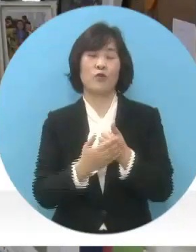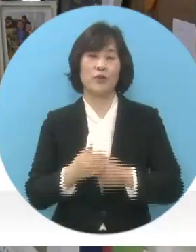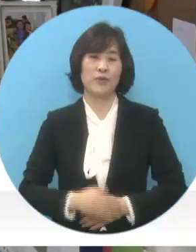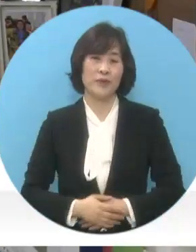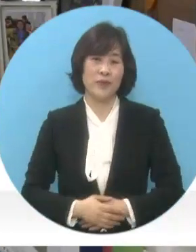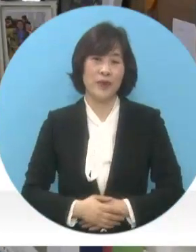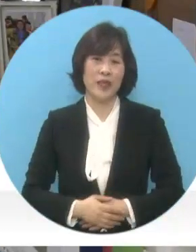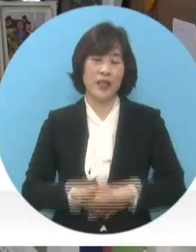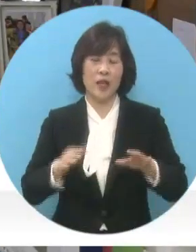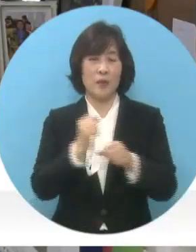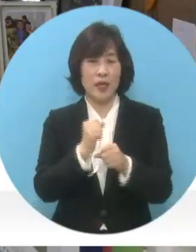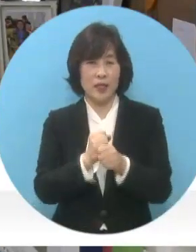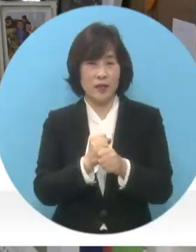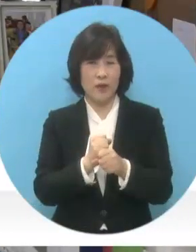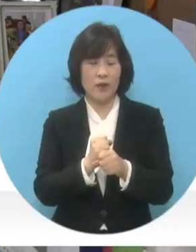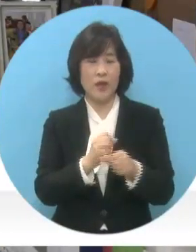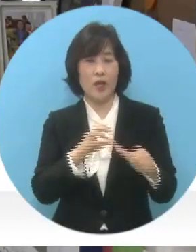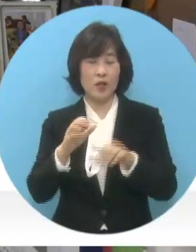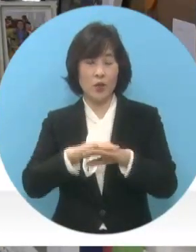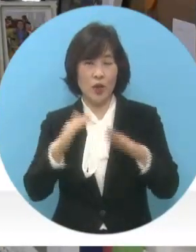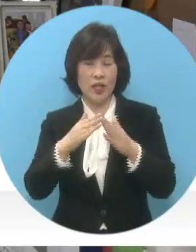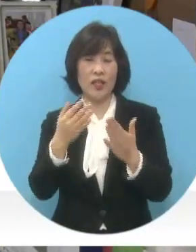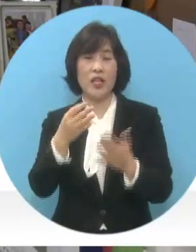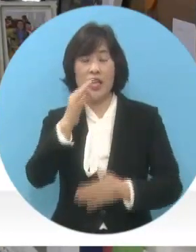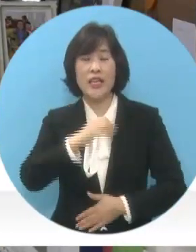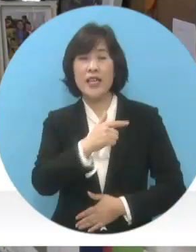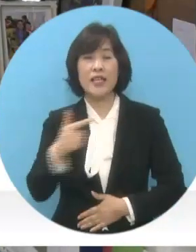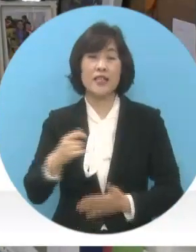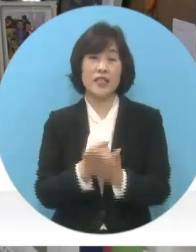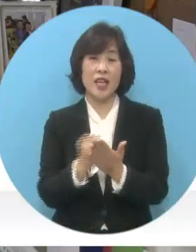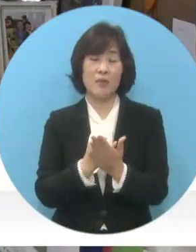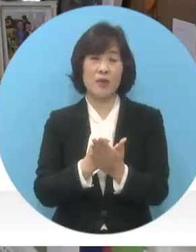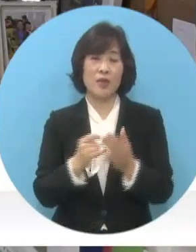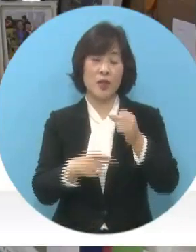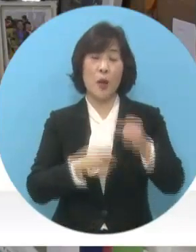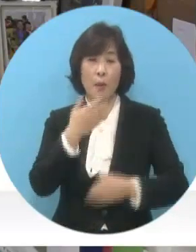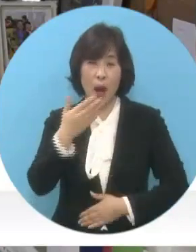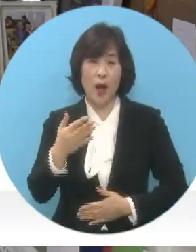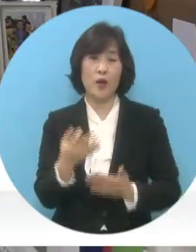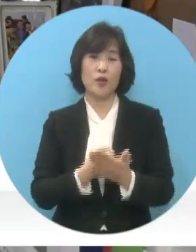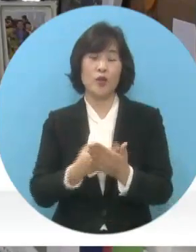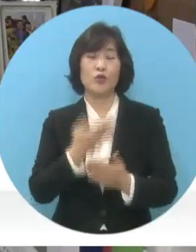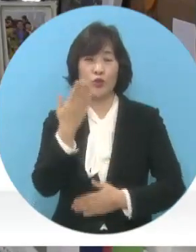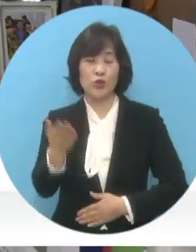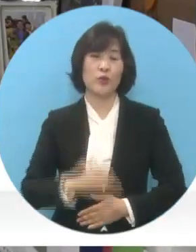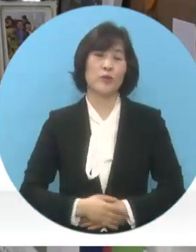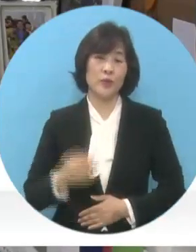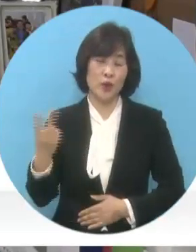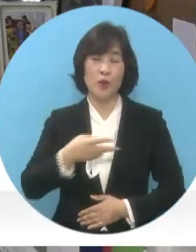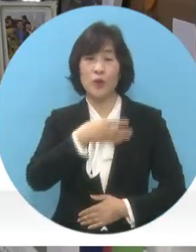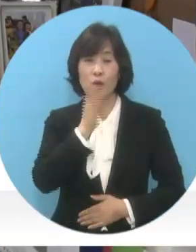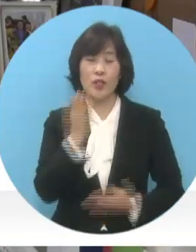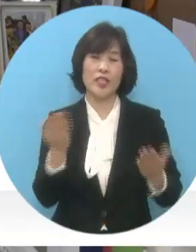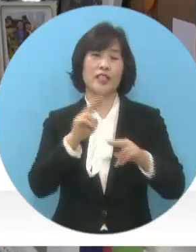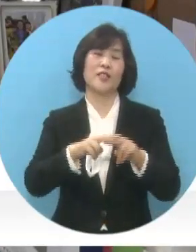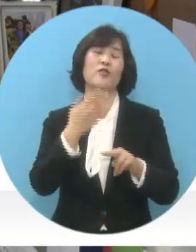가공을 통해서 농가에게는 부가가치 높은 나물을 생산할 수 있도록 소득 향상을 안겨드리고